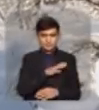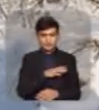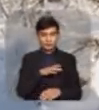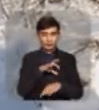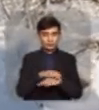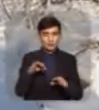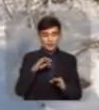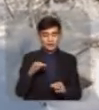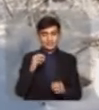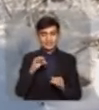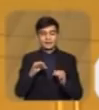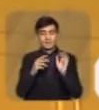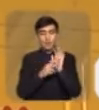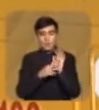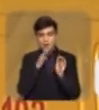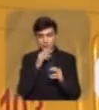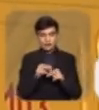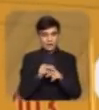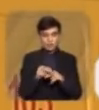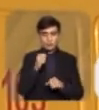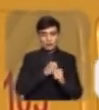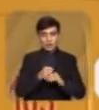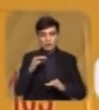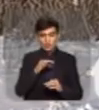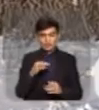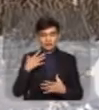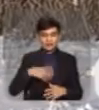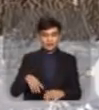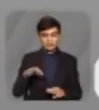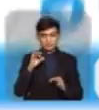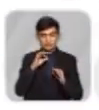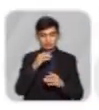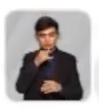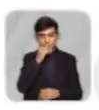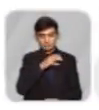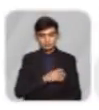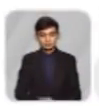за последние 8 лет не производился ремонт двигателей.